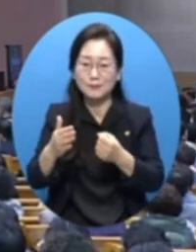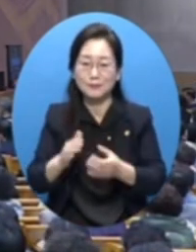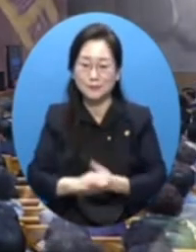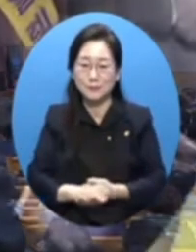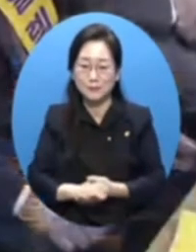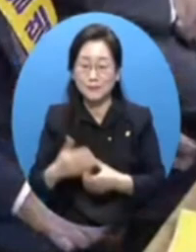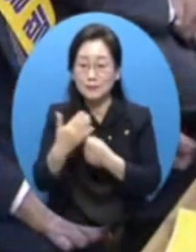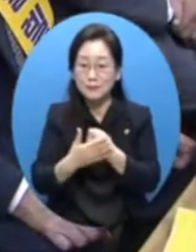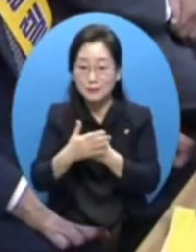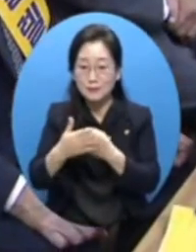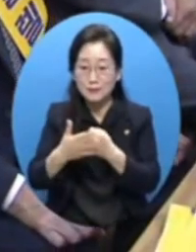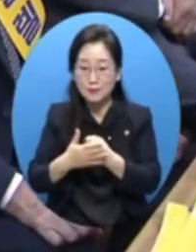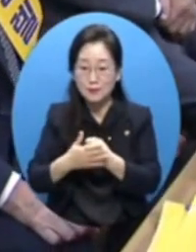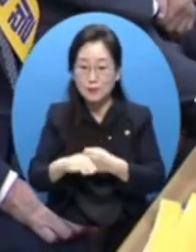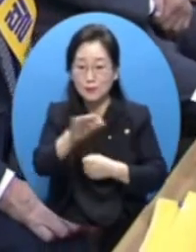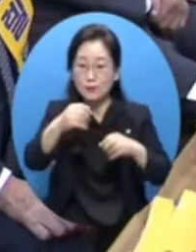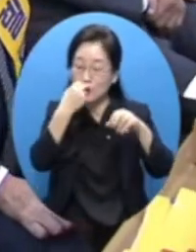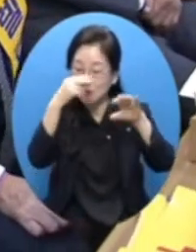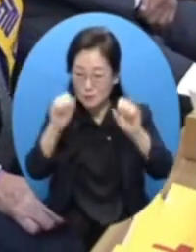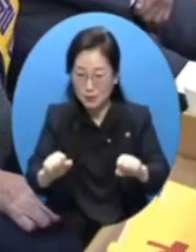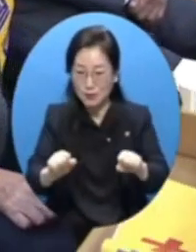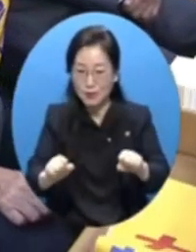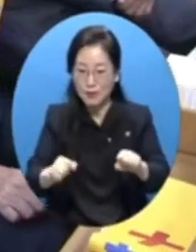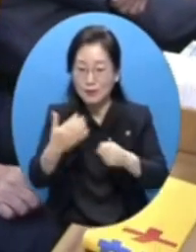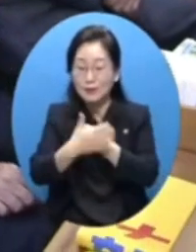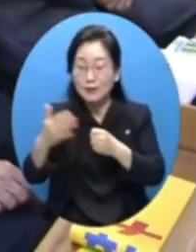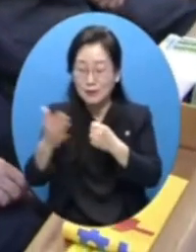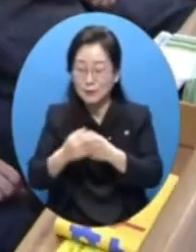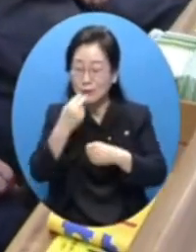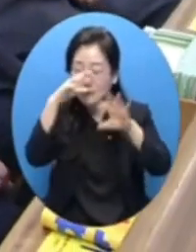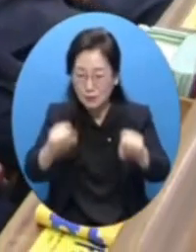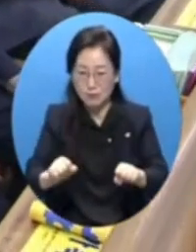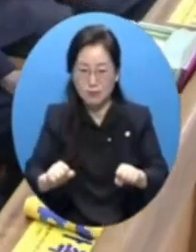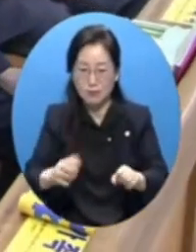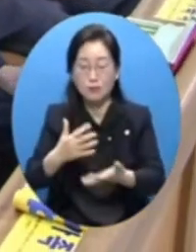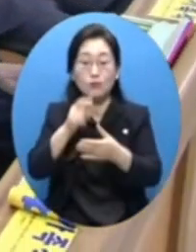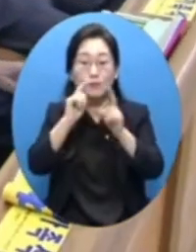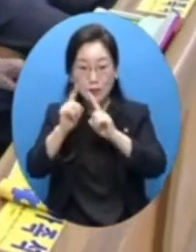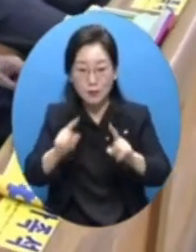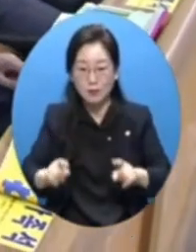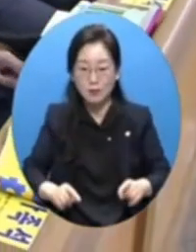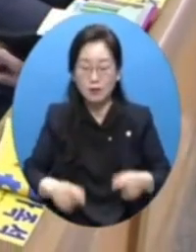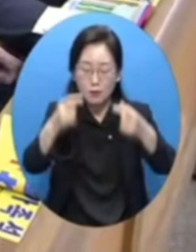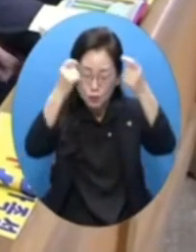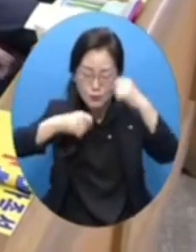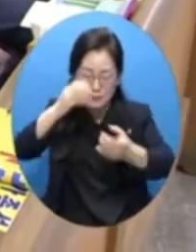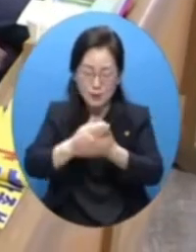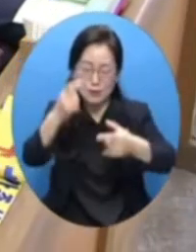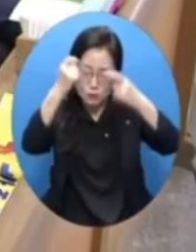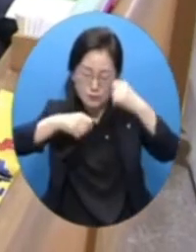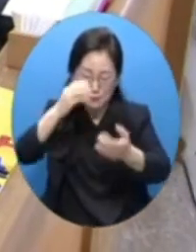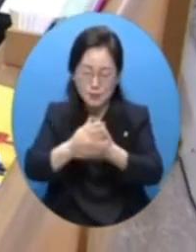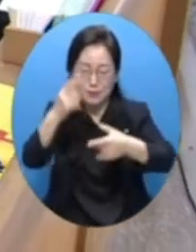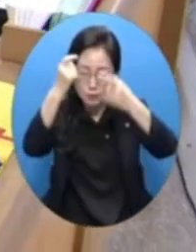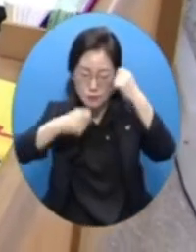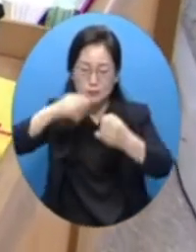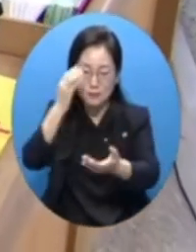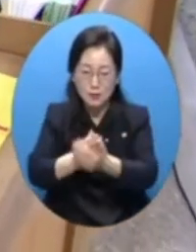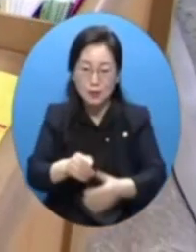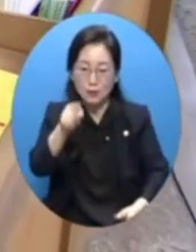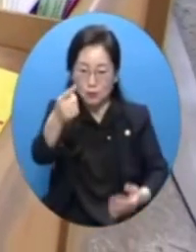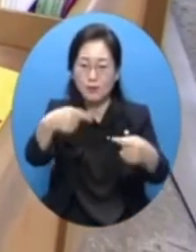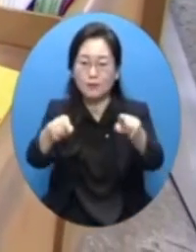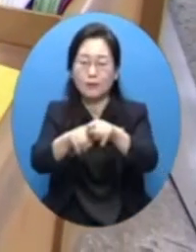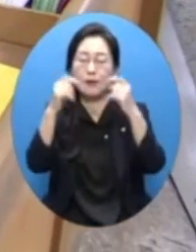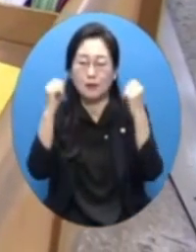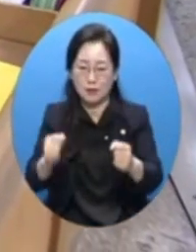이 은혜로 우리가 사는 것입니다. 이 은혜로 우리가 사는 것입니다. 주님 말씀하십니다. 울지 말라, 울지 말라, 울지 말라. 내가 너와 함께